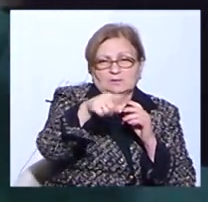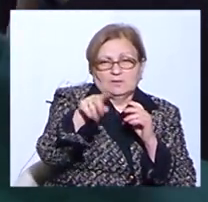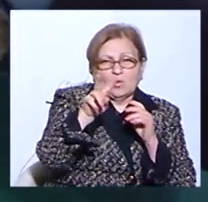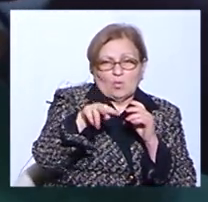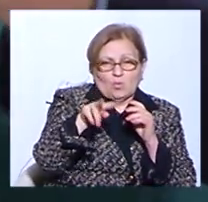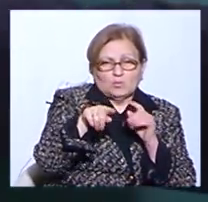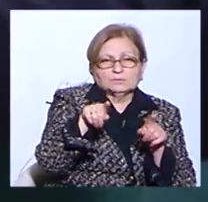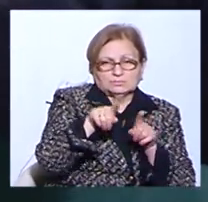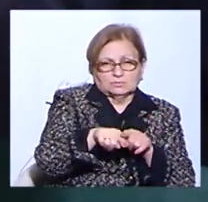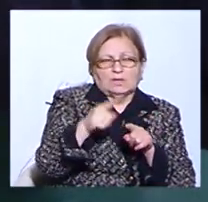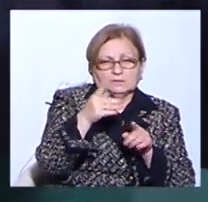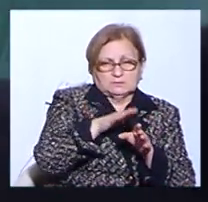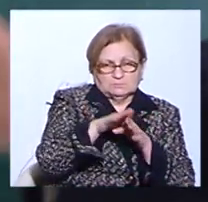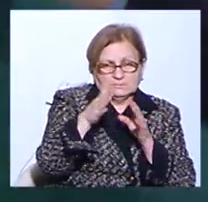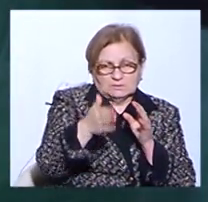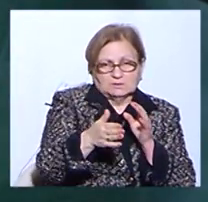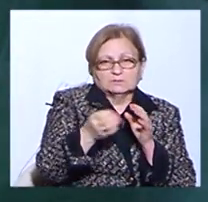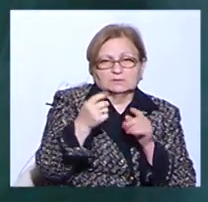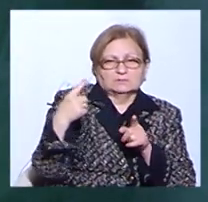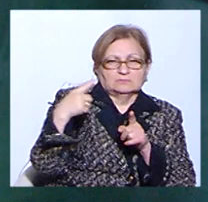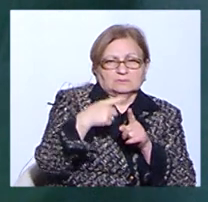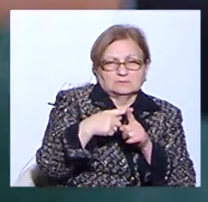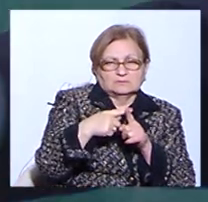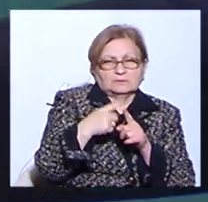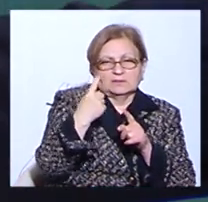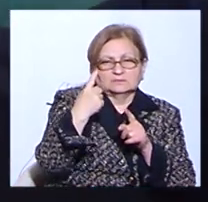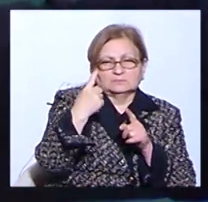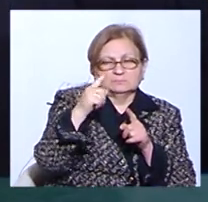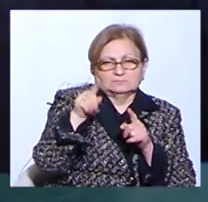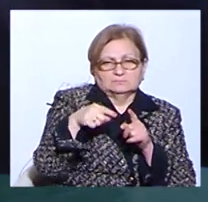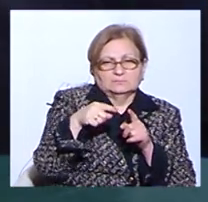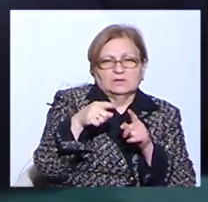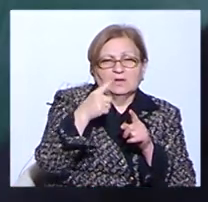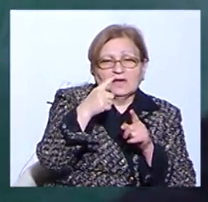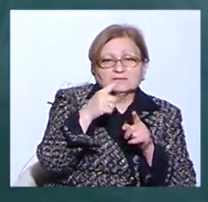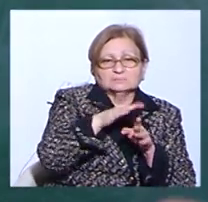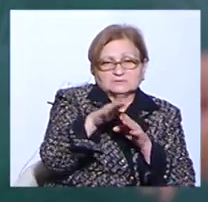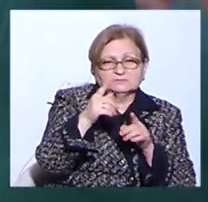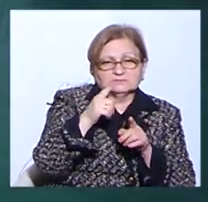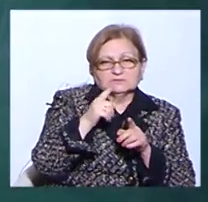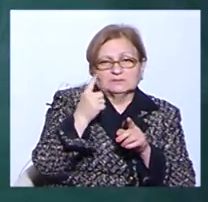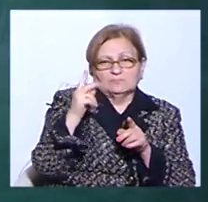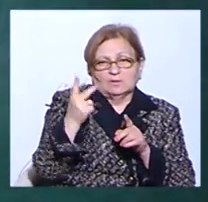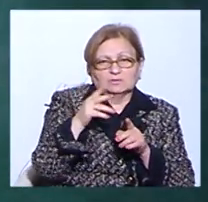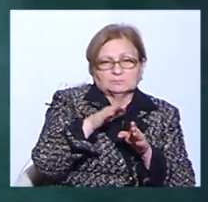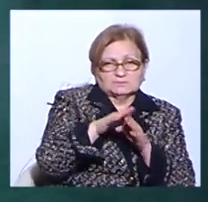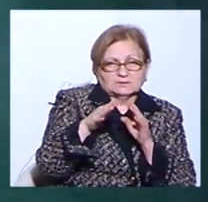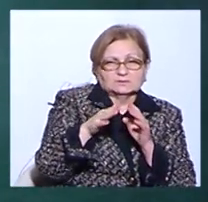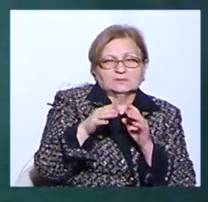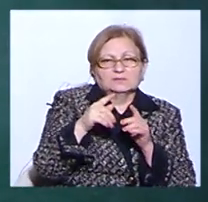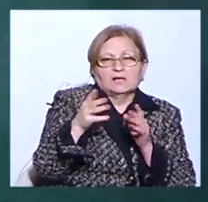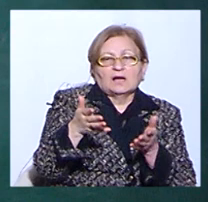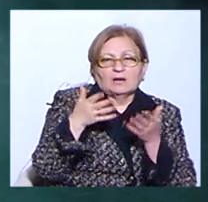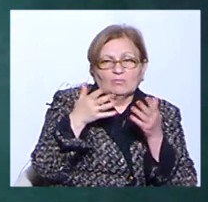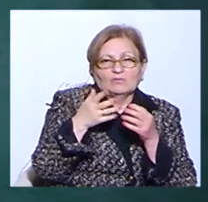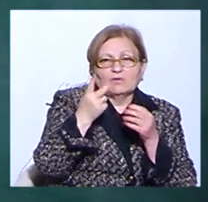1/2 და 1/2 კიდევ 1/3 და დამატებული 1/2. მაშ 1/3 დამატებული 1/3 და დამატებული 1/2. ეს